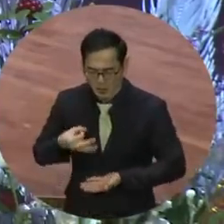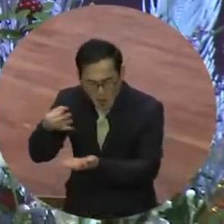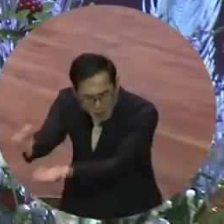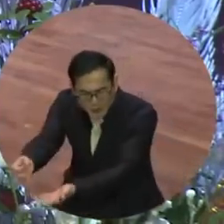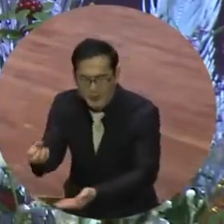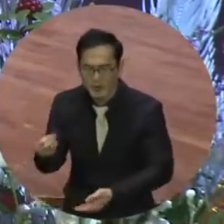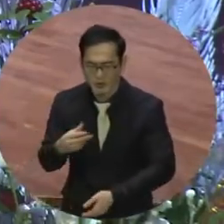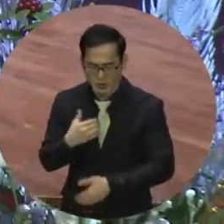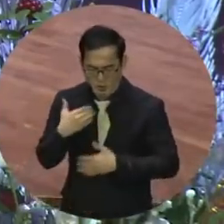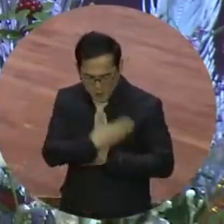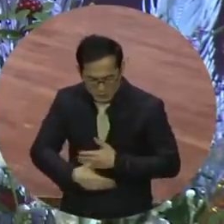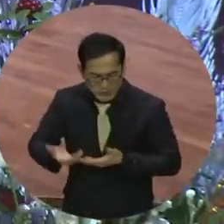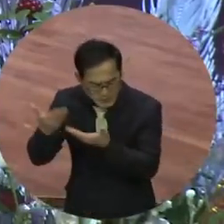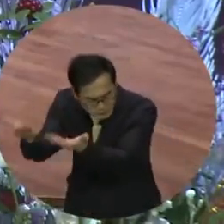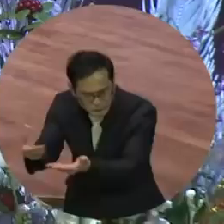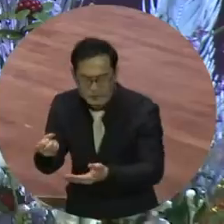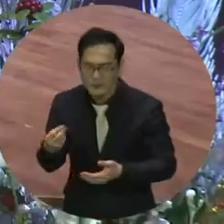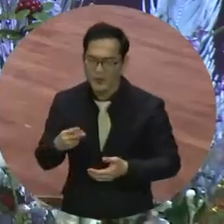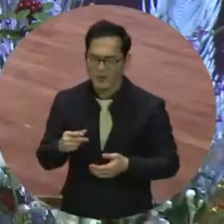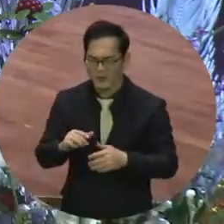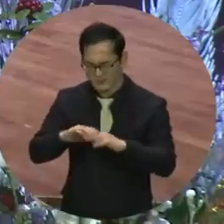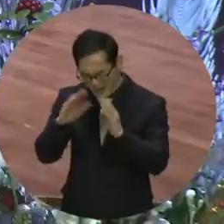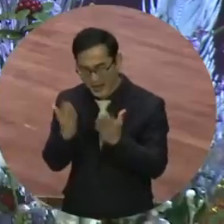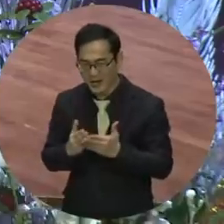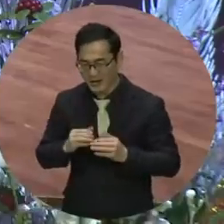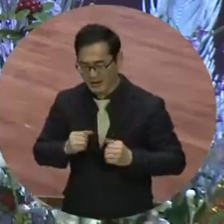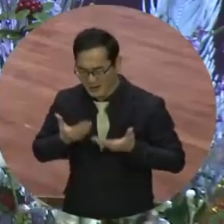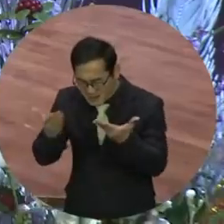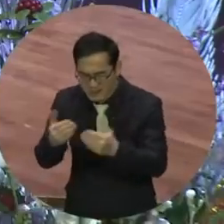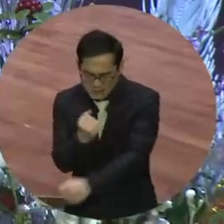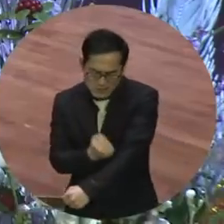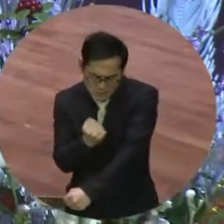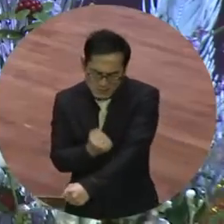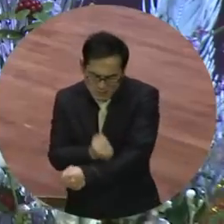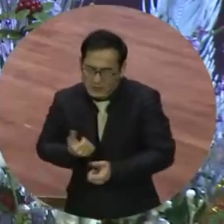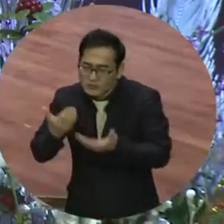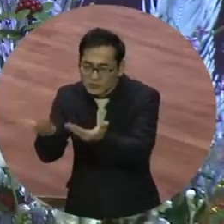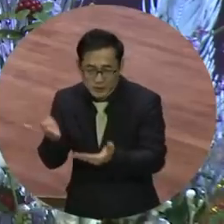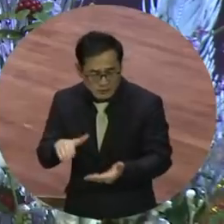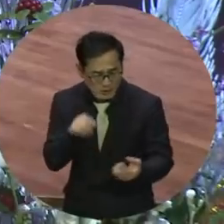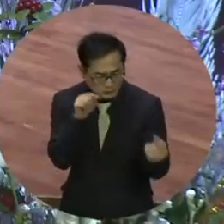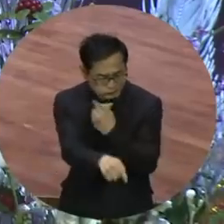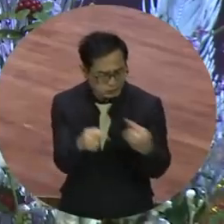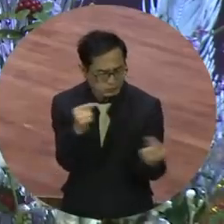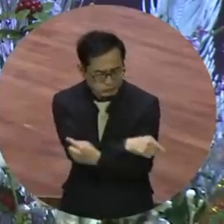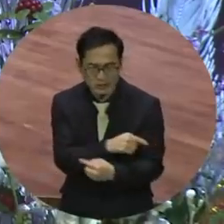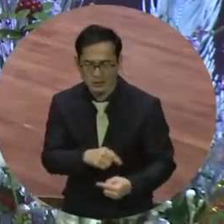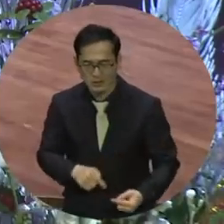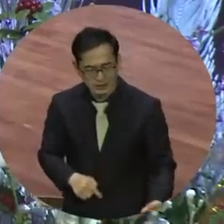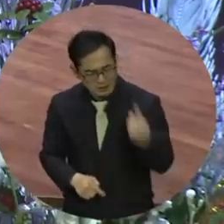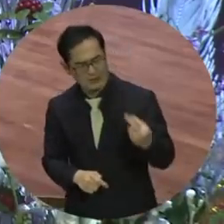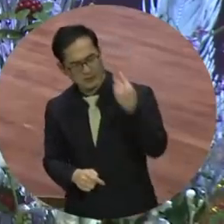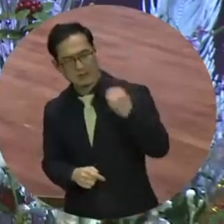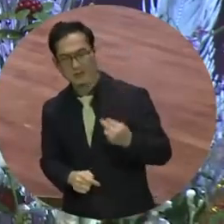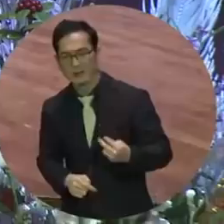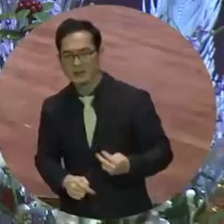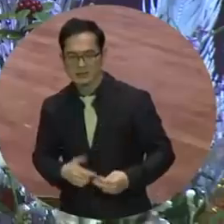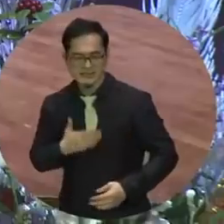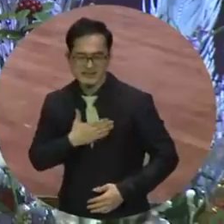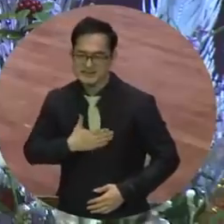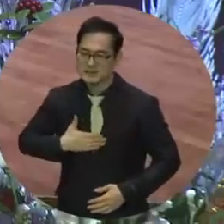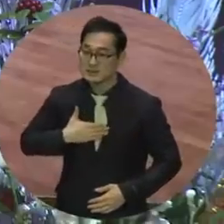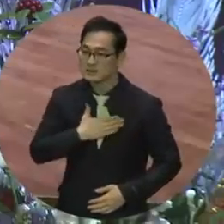내 몸 바쳐가면 하는데 마음에 안 들면 이게 얼마나 분통이 터져요. 여기에 상처가 옵니다. 여기 오해가